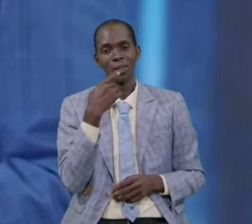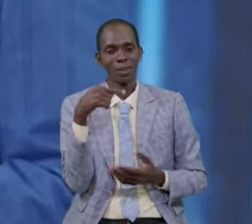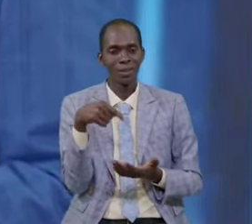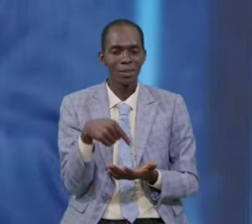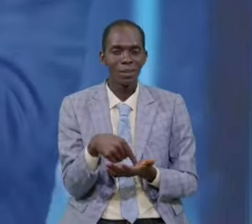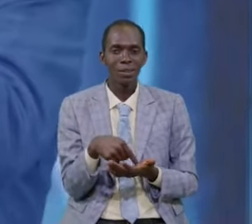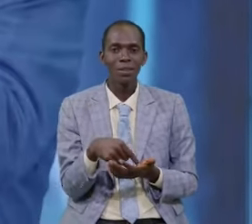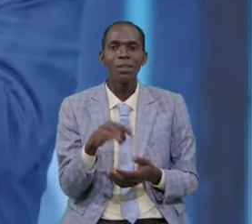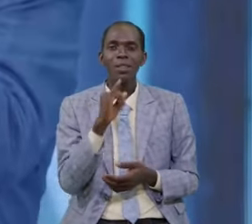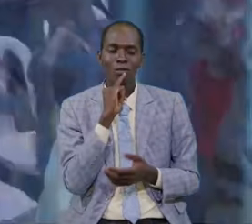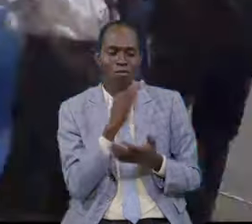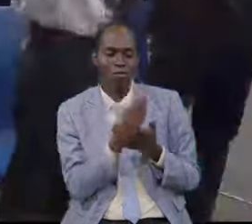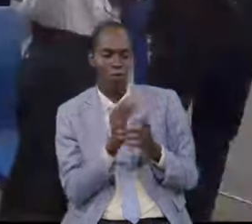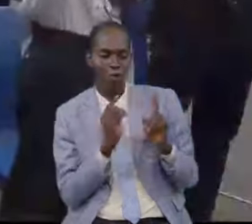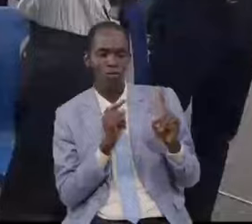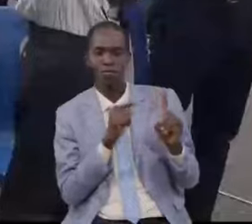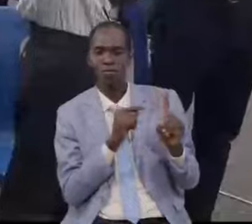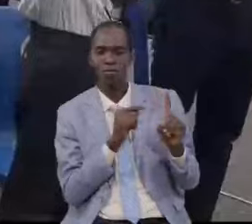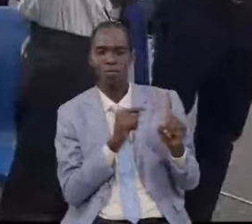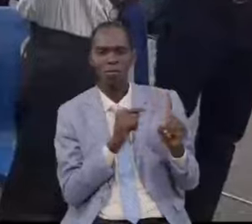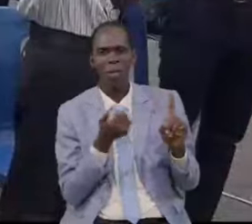quelqu'un. Est-ce qu'il y a quelqu'un là-bas?